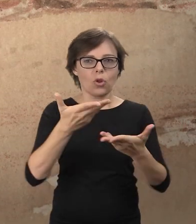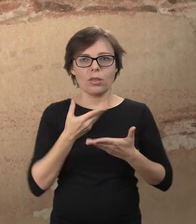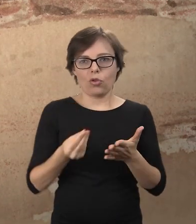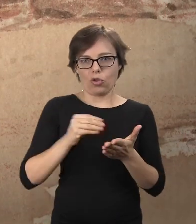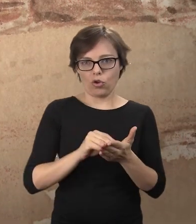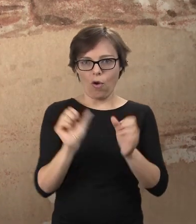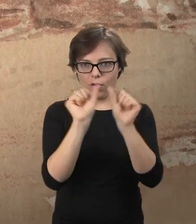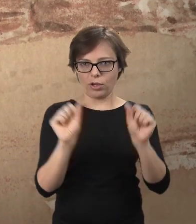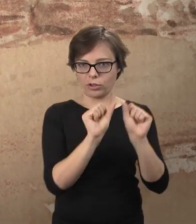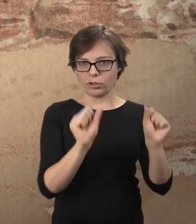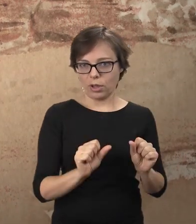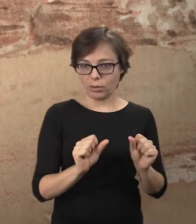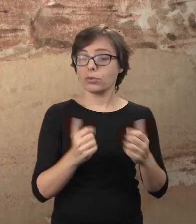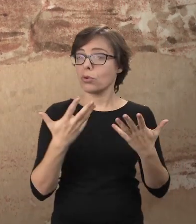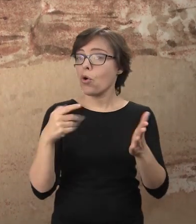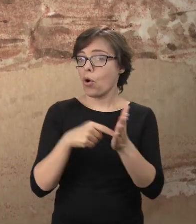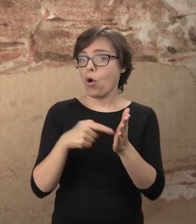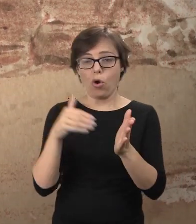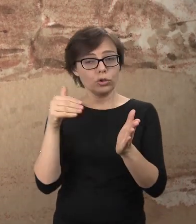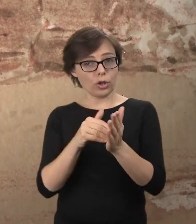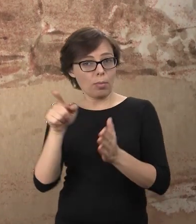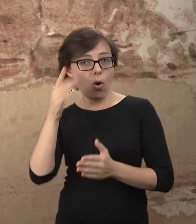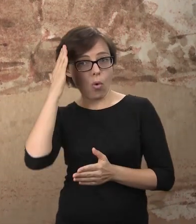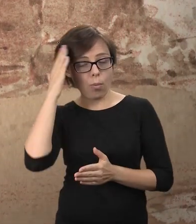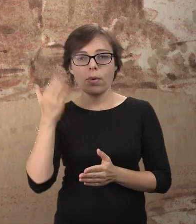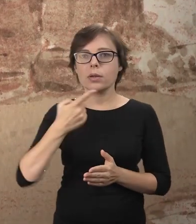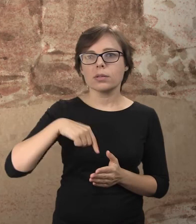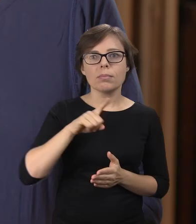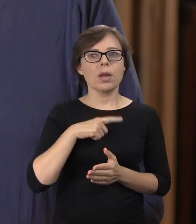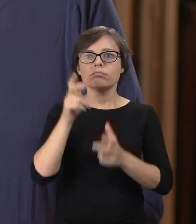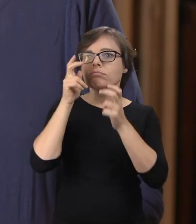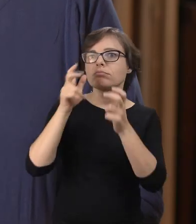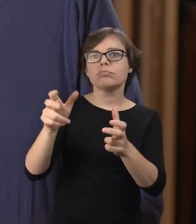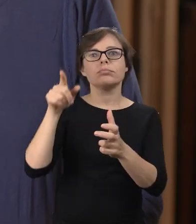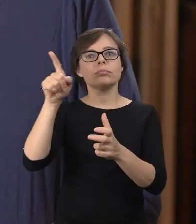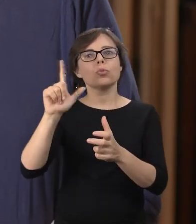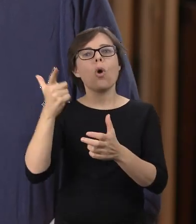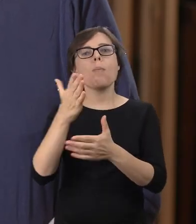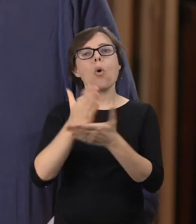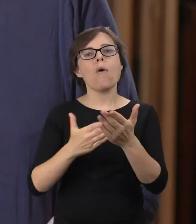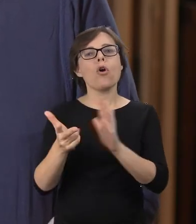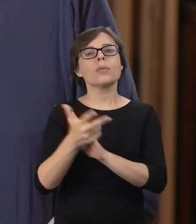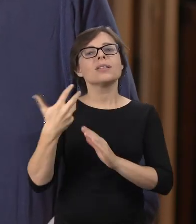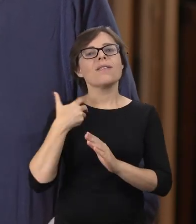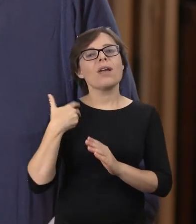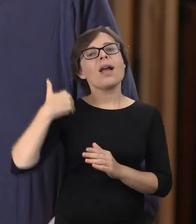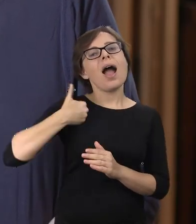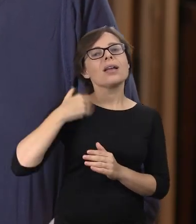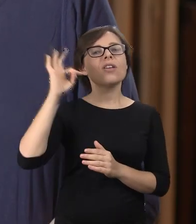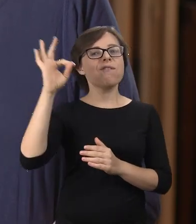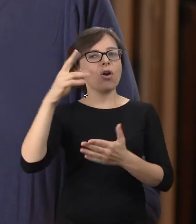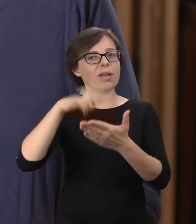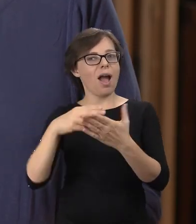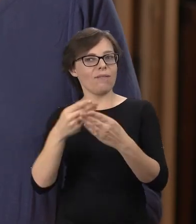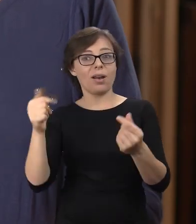dodatkowych kształtów. I to na tym polega umiejętność. I my, którzy zachwycamy się akwarelą angielską z drugiej połowy XVIII wieku, ona